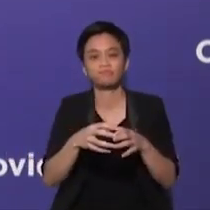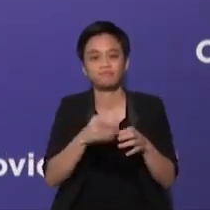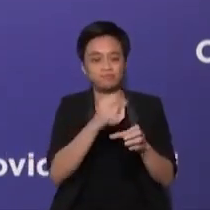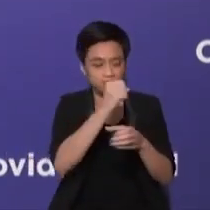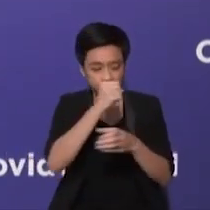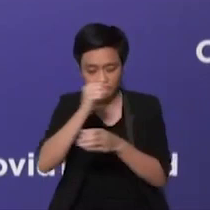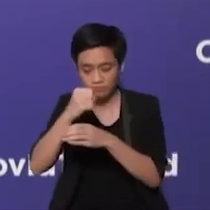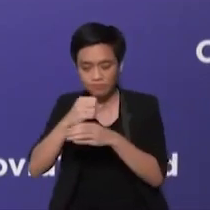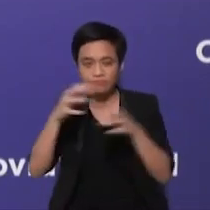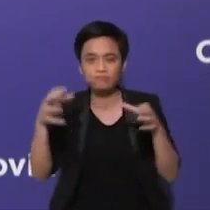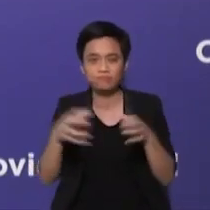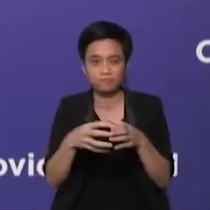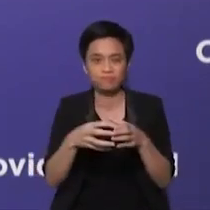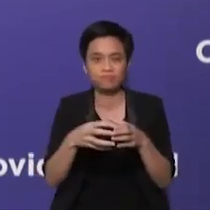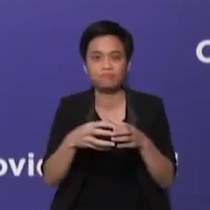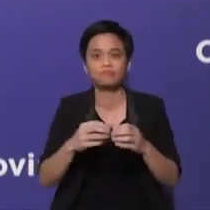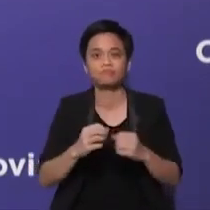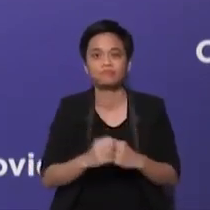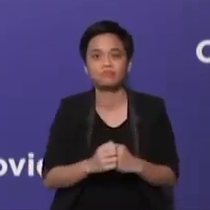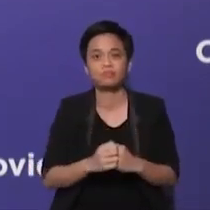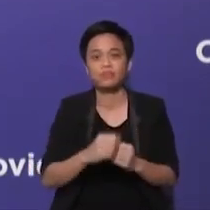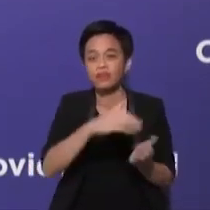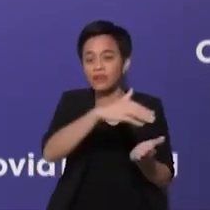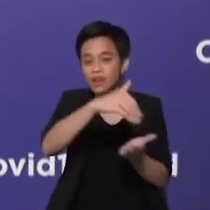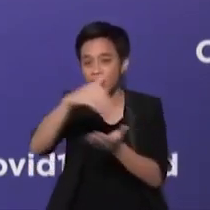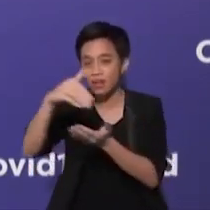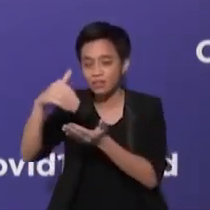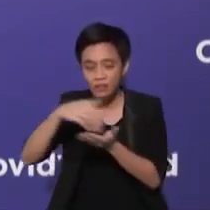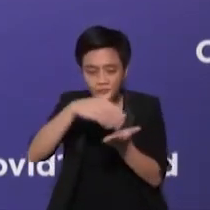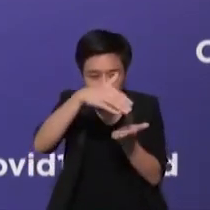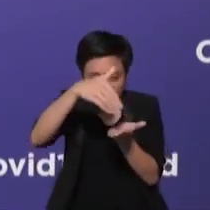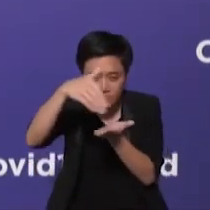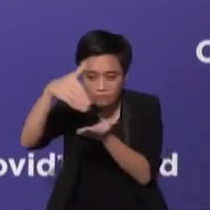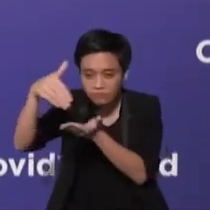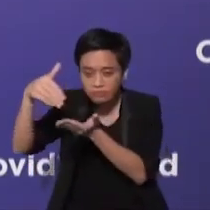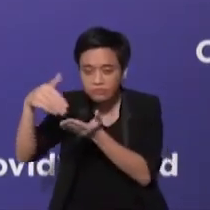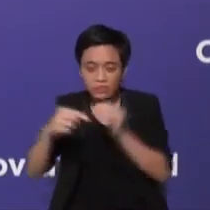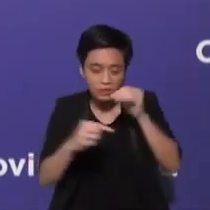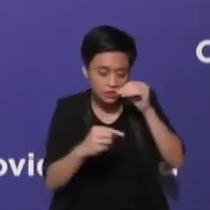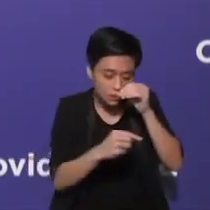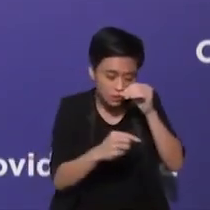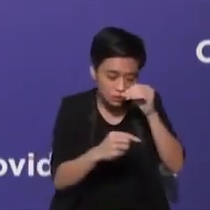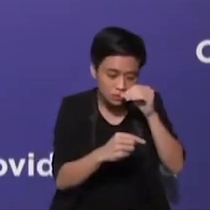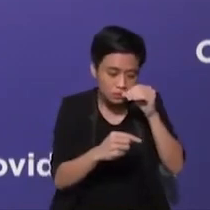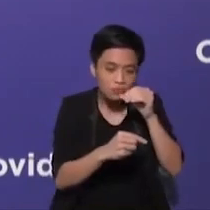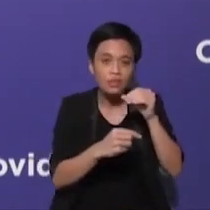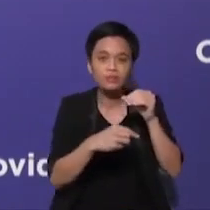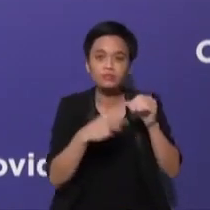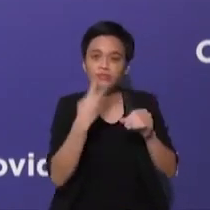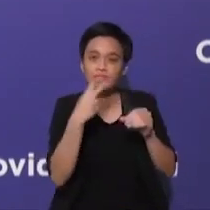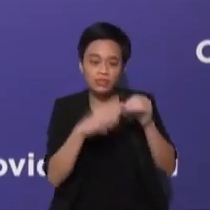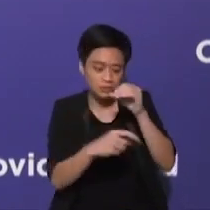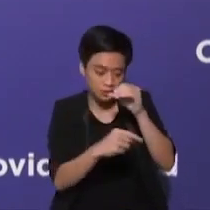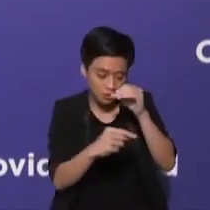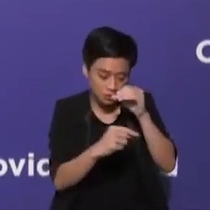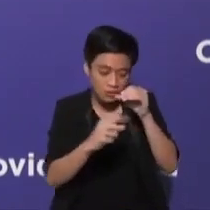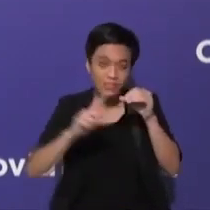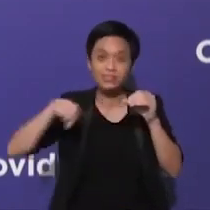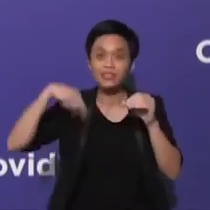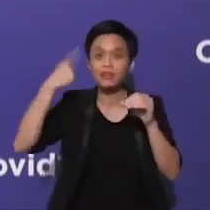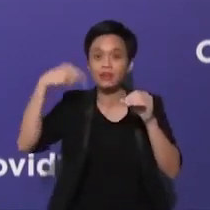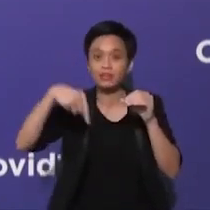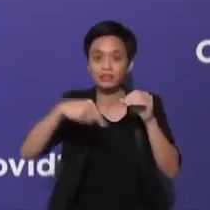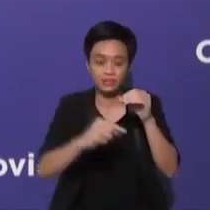ini kita himpun datanya kemudian spesimen akumulatif yang kita periksa sampai dengan hari